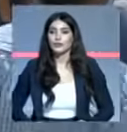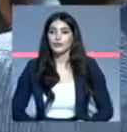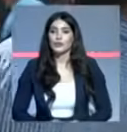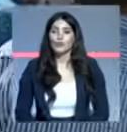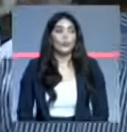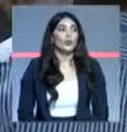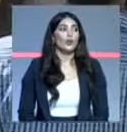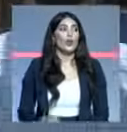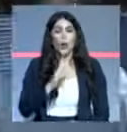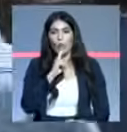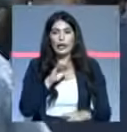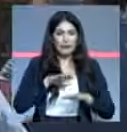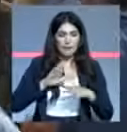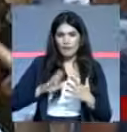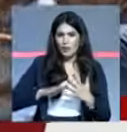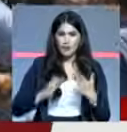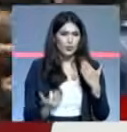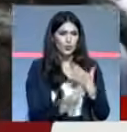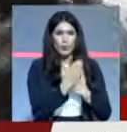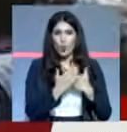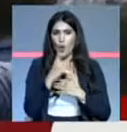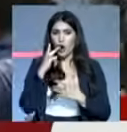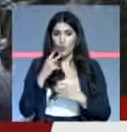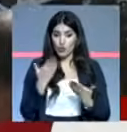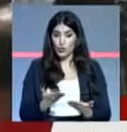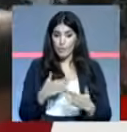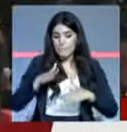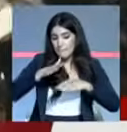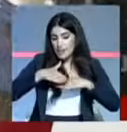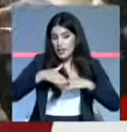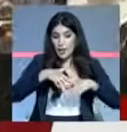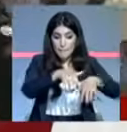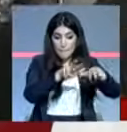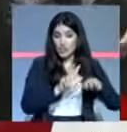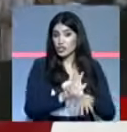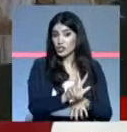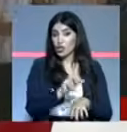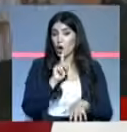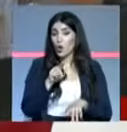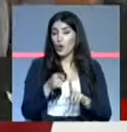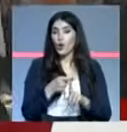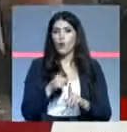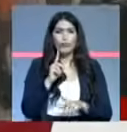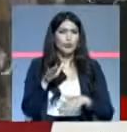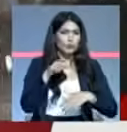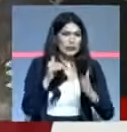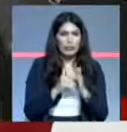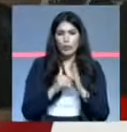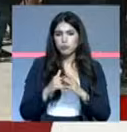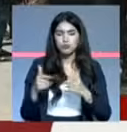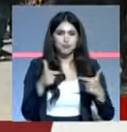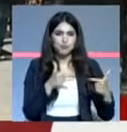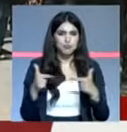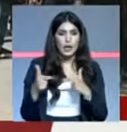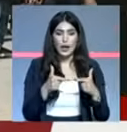لعلها المناوشات الأخيرة في صباح موصوف بساخن على مقربة من مجلس نواب الشعب في سياق المحاولات المتكررة